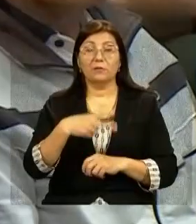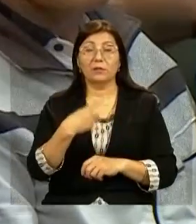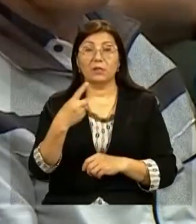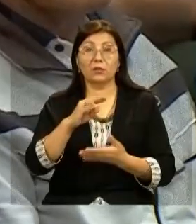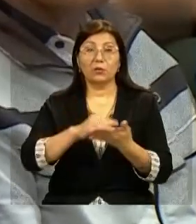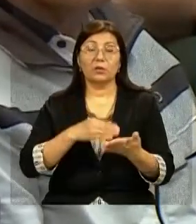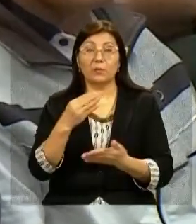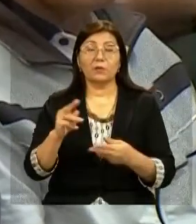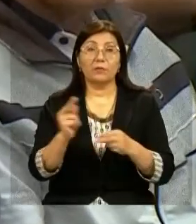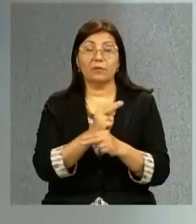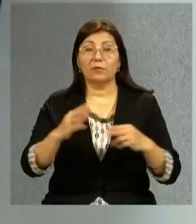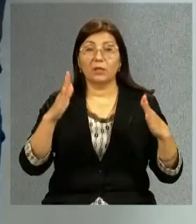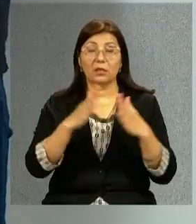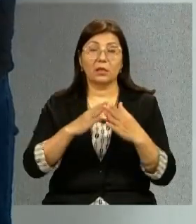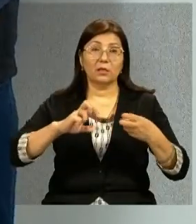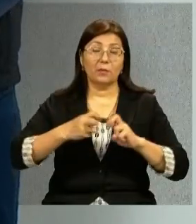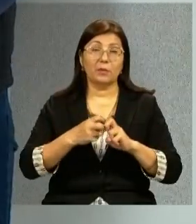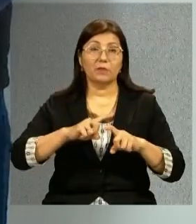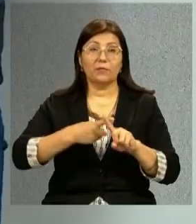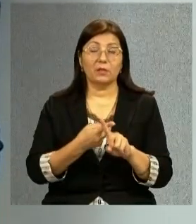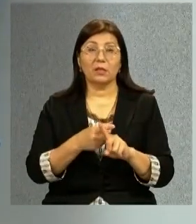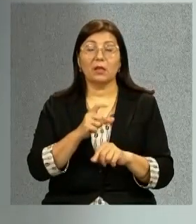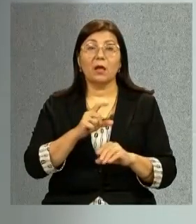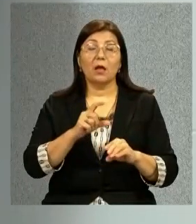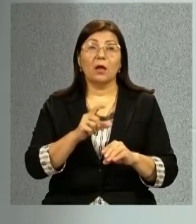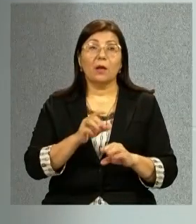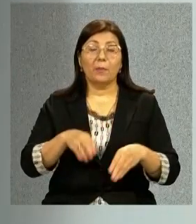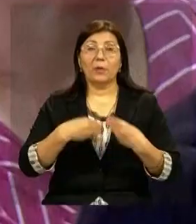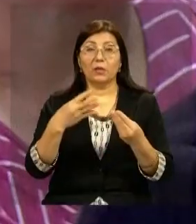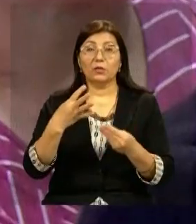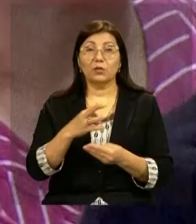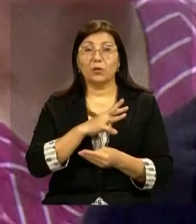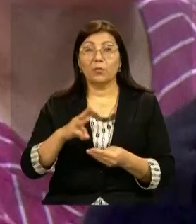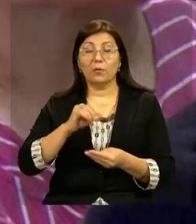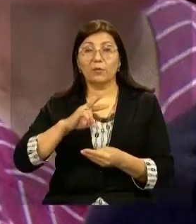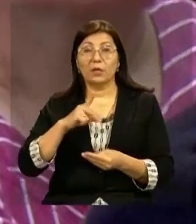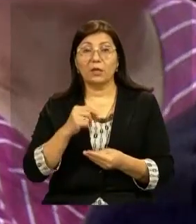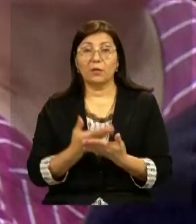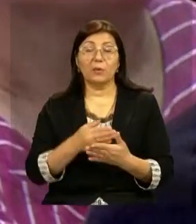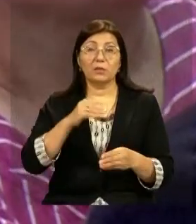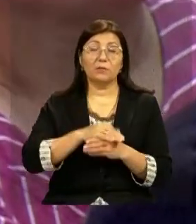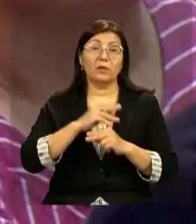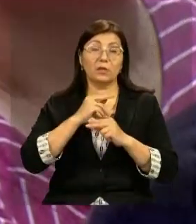заявление на ремонт домов из-за испорченных бытовых технику жителям выплатили около 4 миллионов тенге. Кроме того,